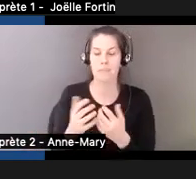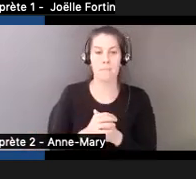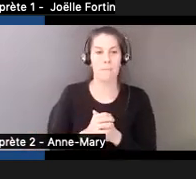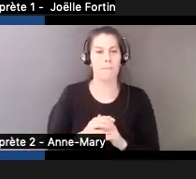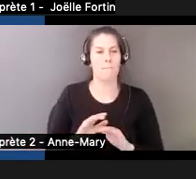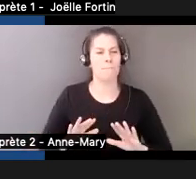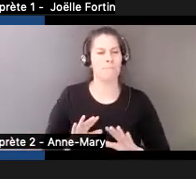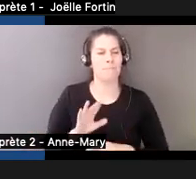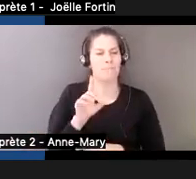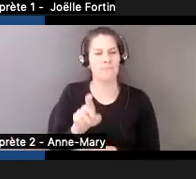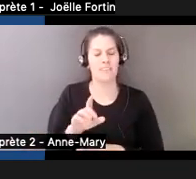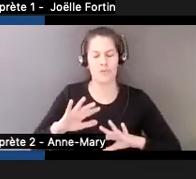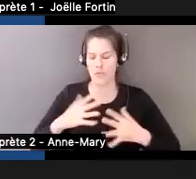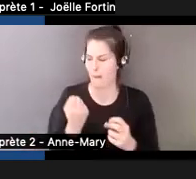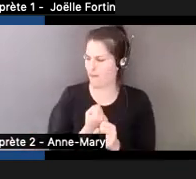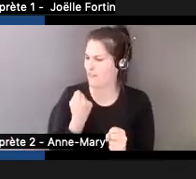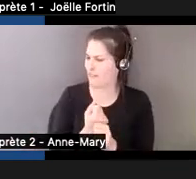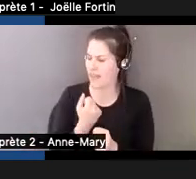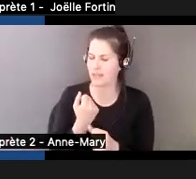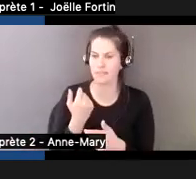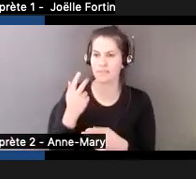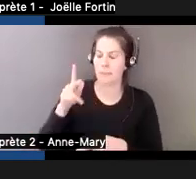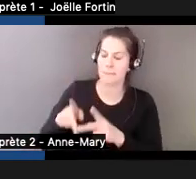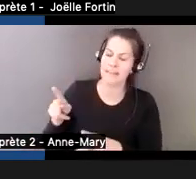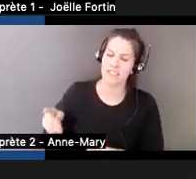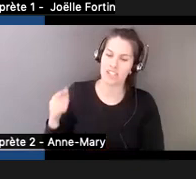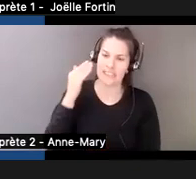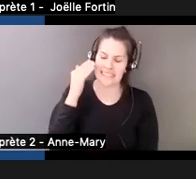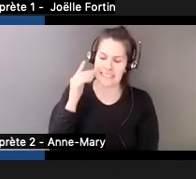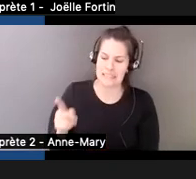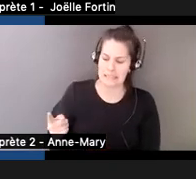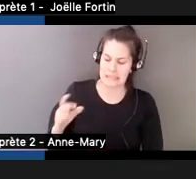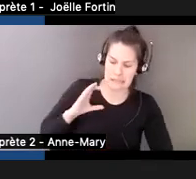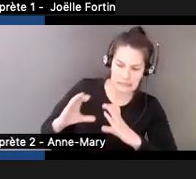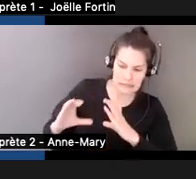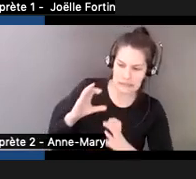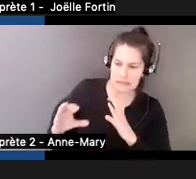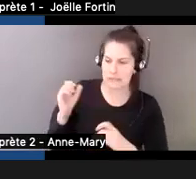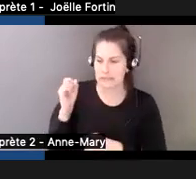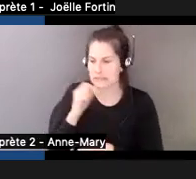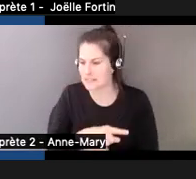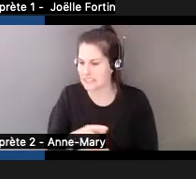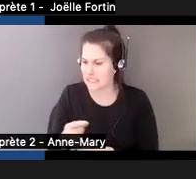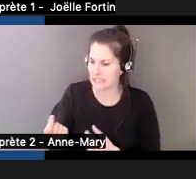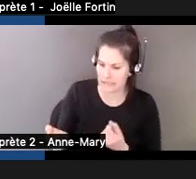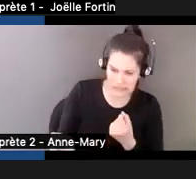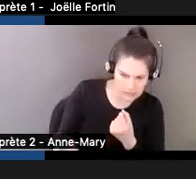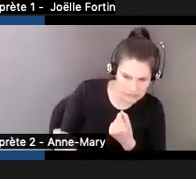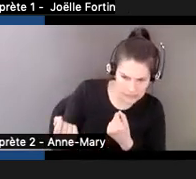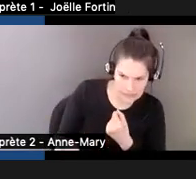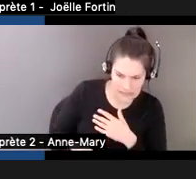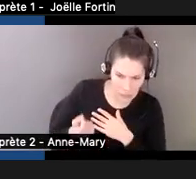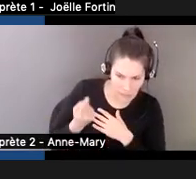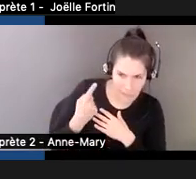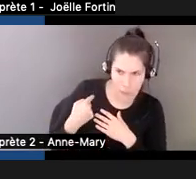fait pour communiquer avec quelqu'un qu'on sait qui a difficulté à me comprendre, à se faire comprendre? C'est là qu'il